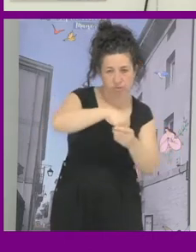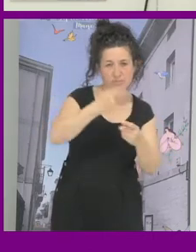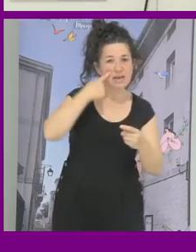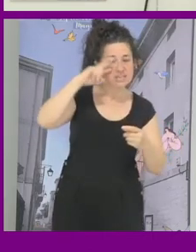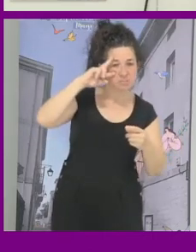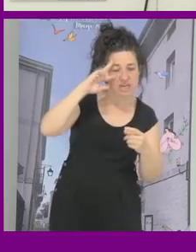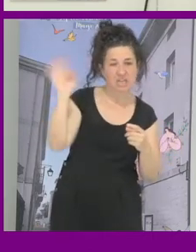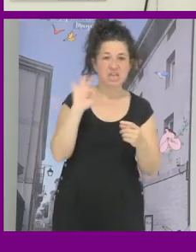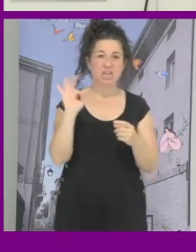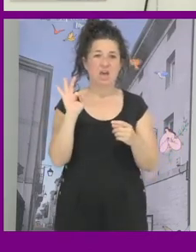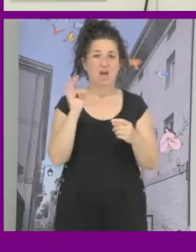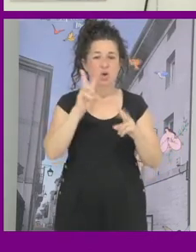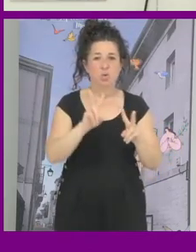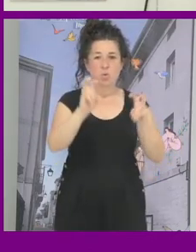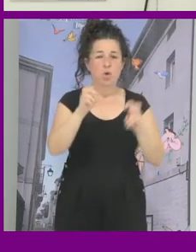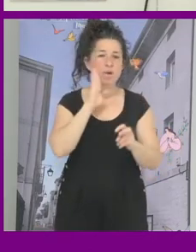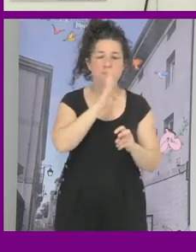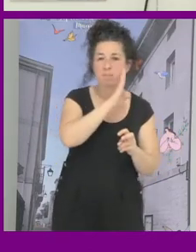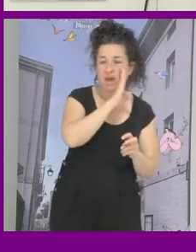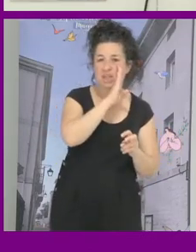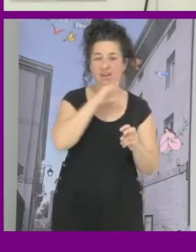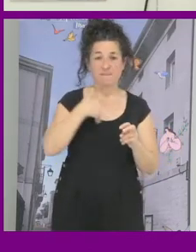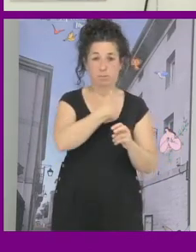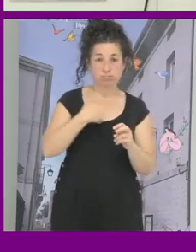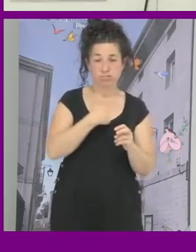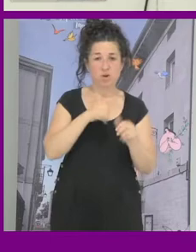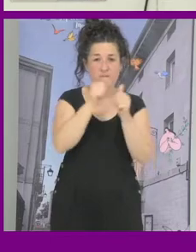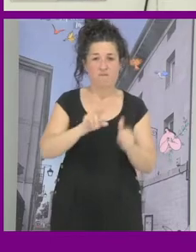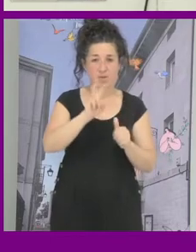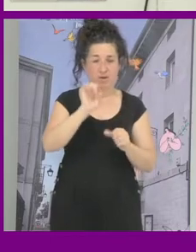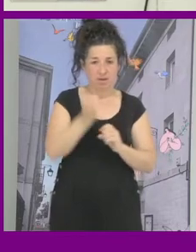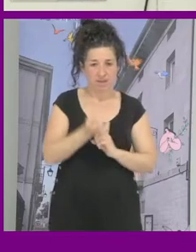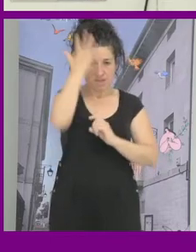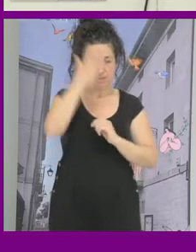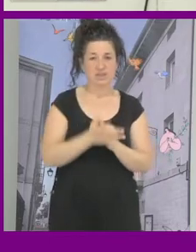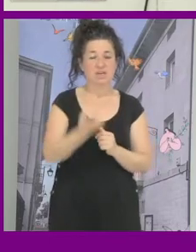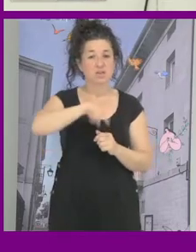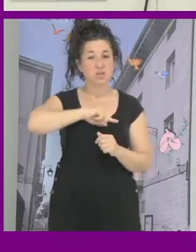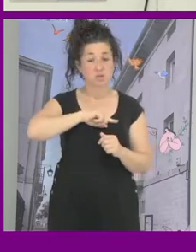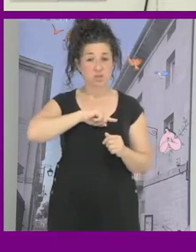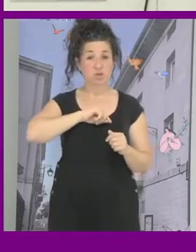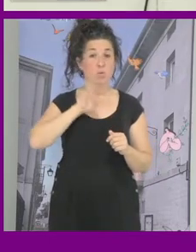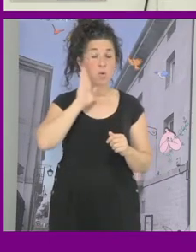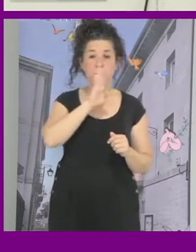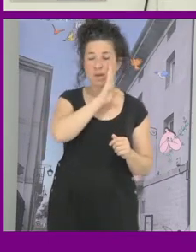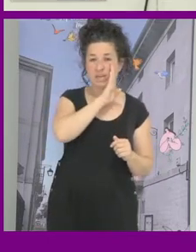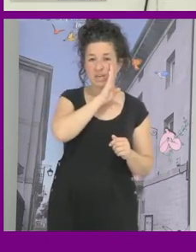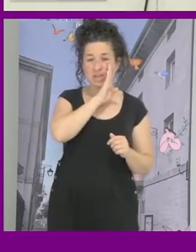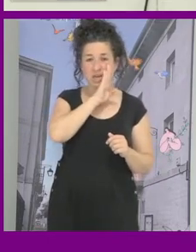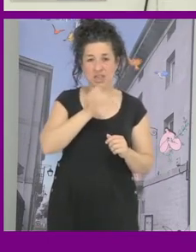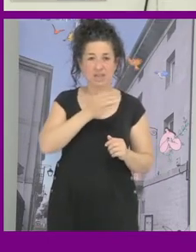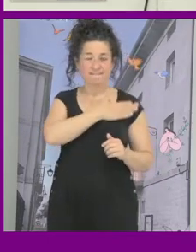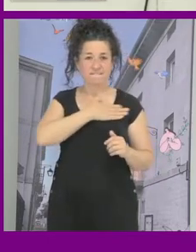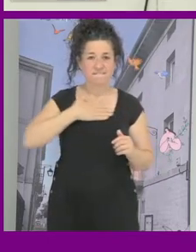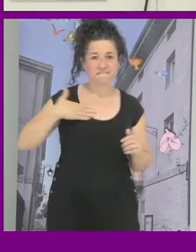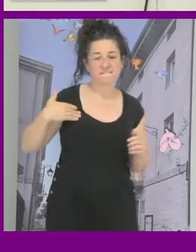egoteko modu berriak asmatzeko. Gure desioen jabe eginda, ama izateko desioaren jabe ere bai, etengabe